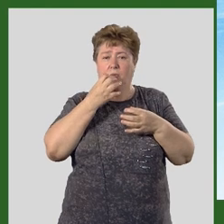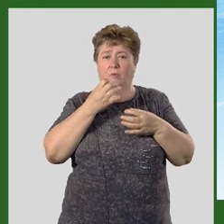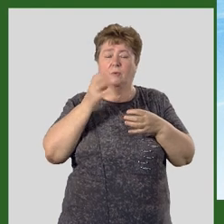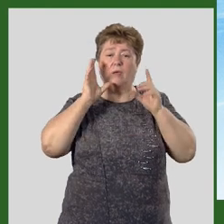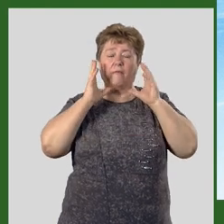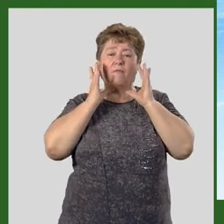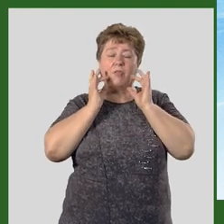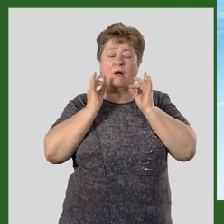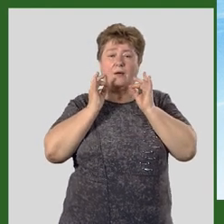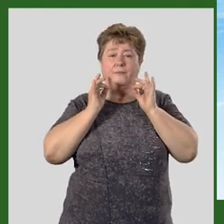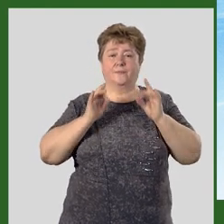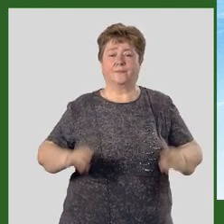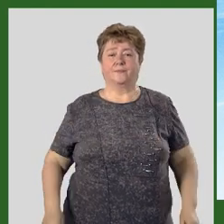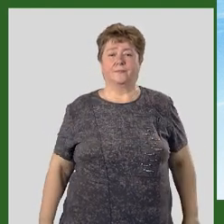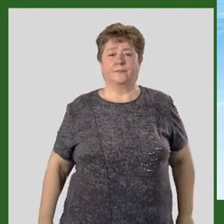и влагой.